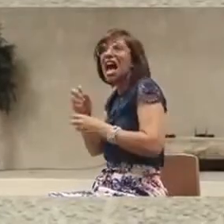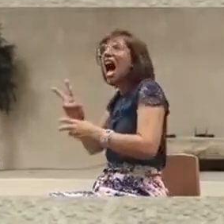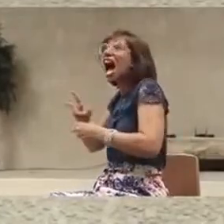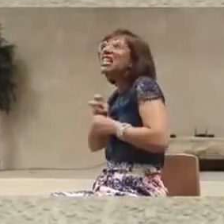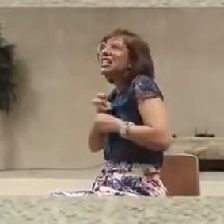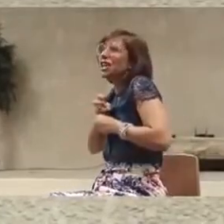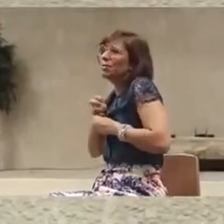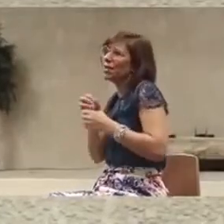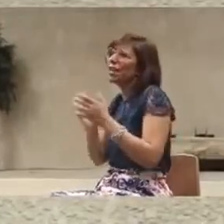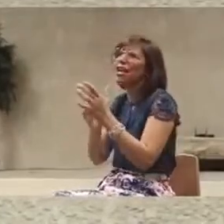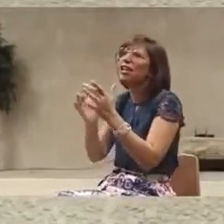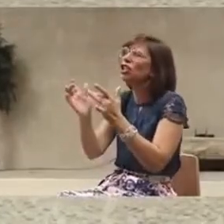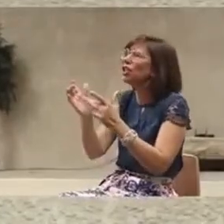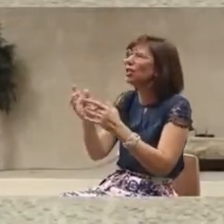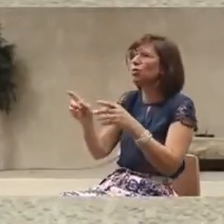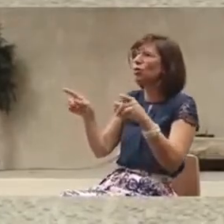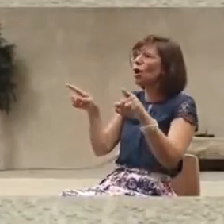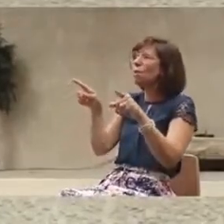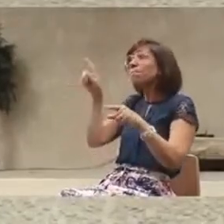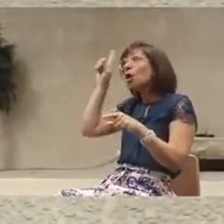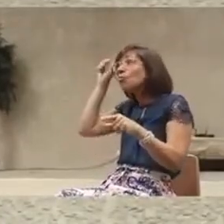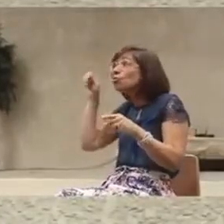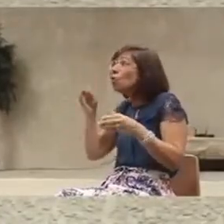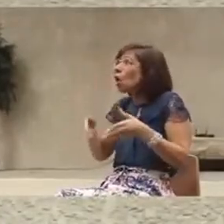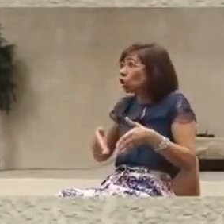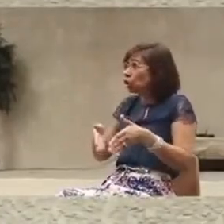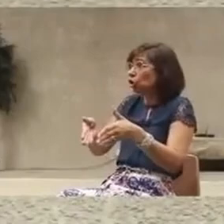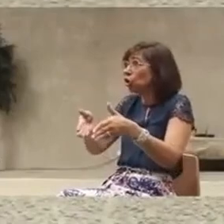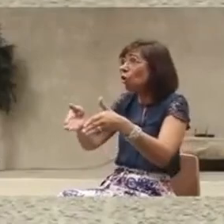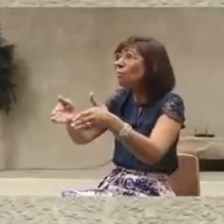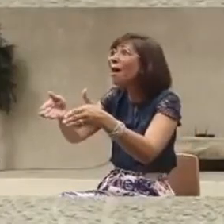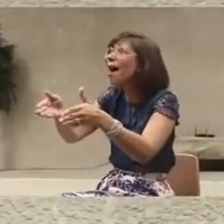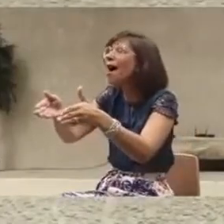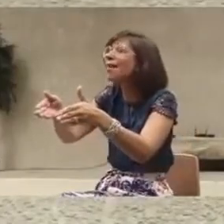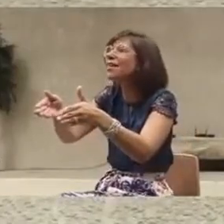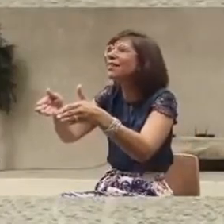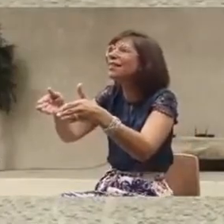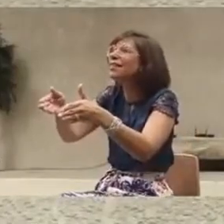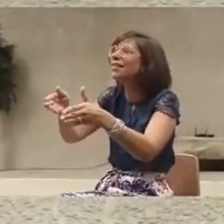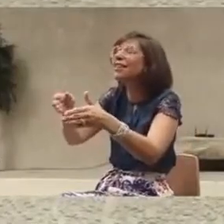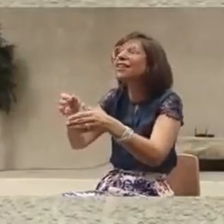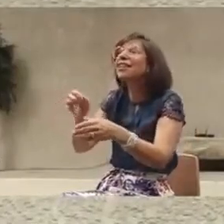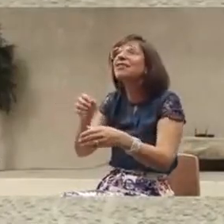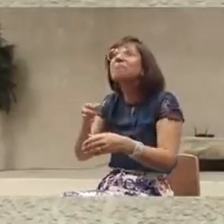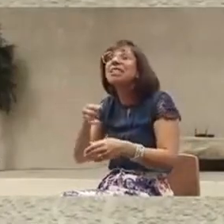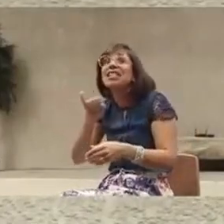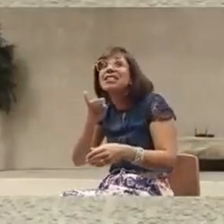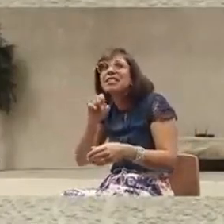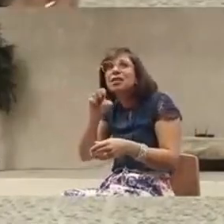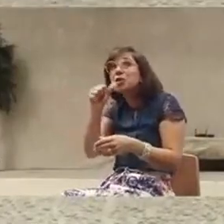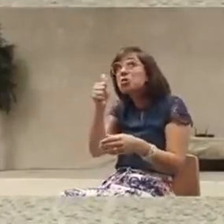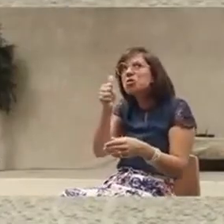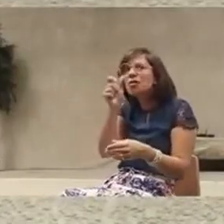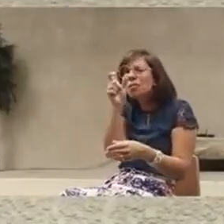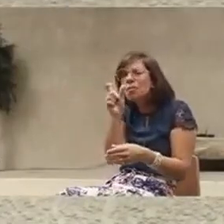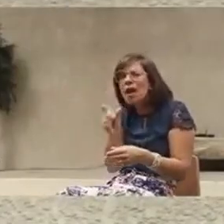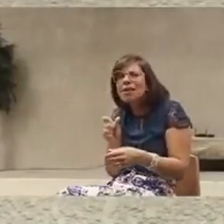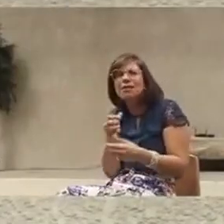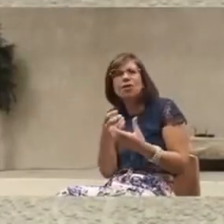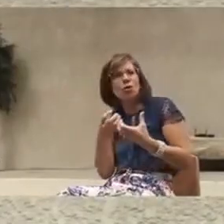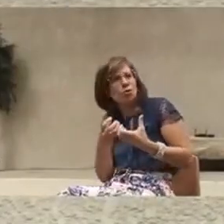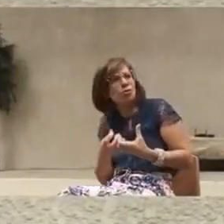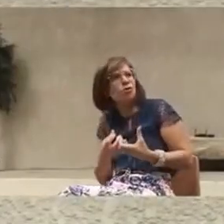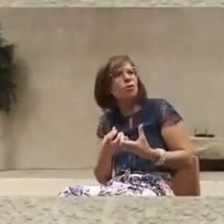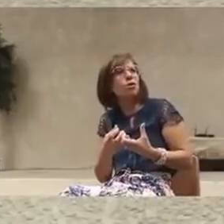chemin, comme mon chemin dans le désert? Y a-t-il quelqu'un qui veut dire oui à Jésus ce matin, qui lève sa main? Je voudrais prier pour